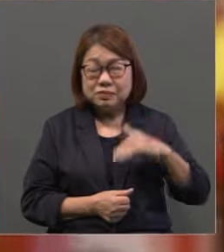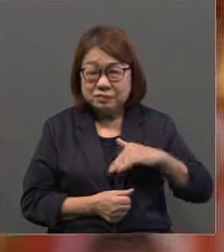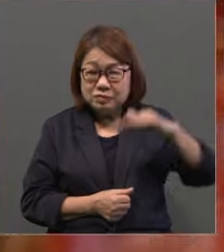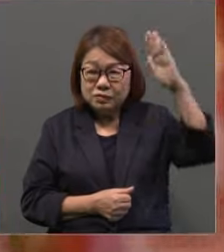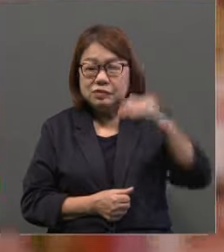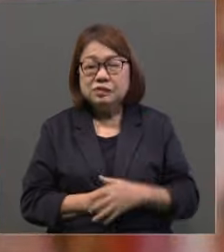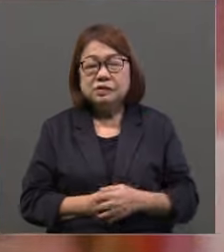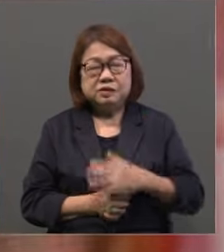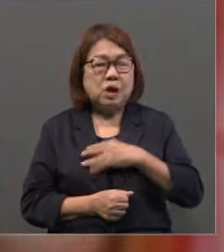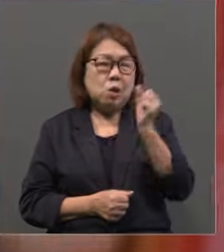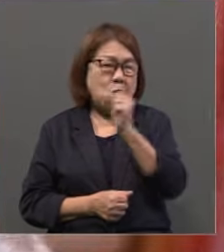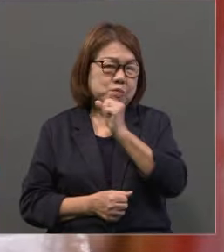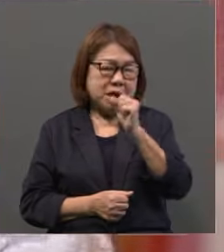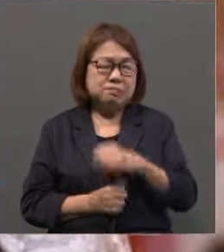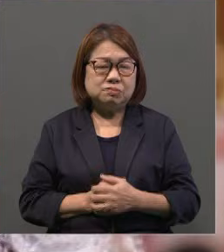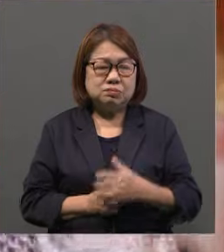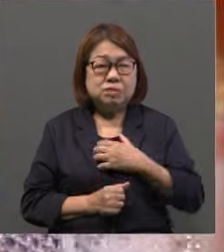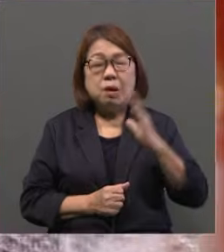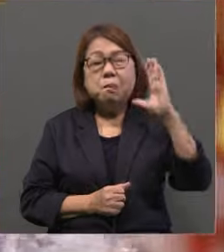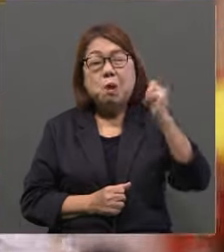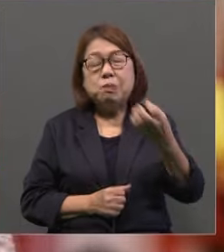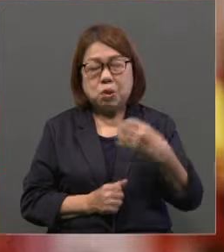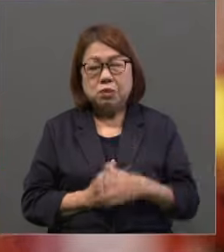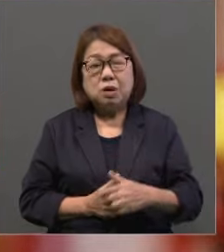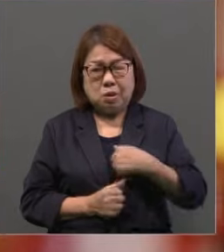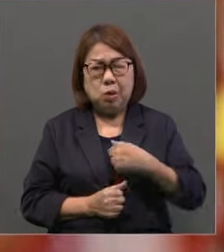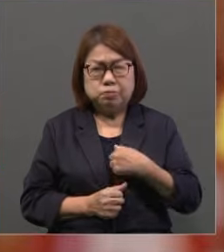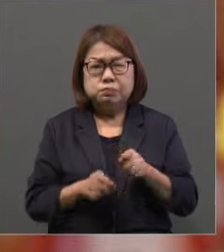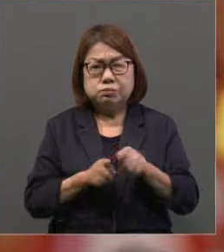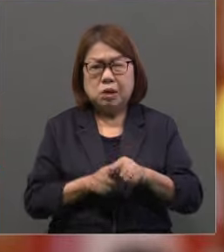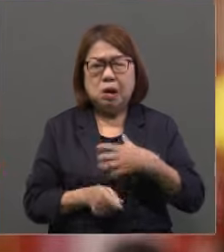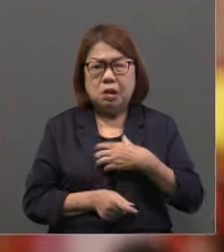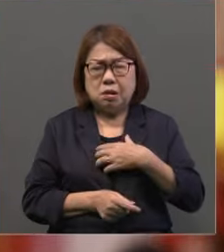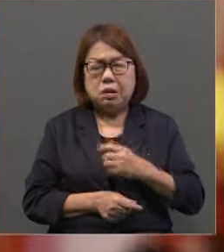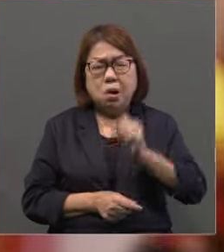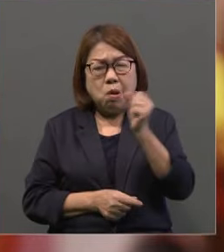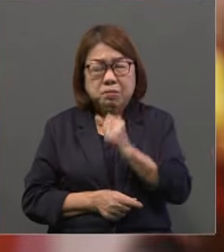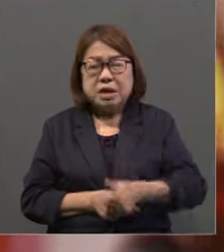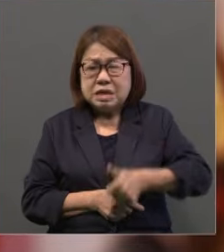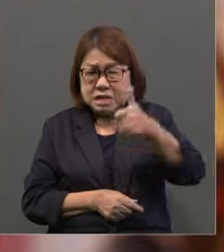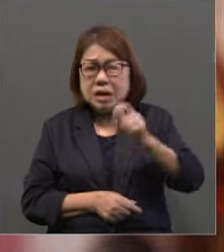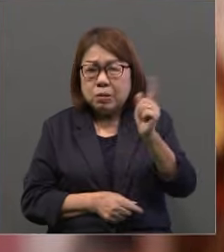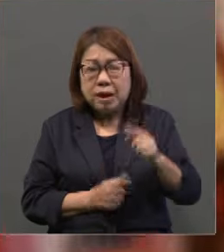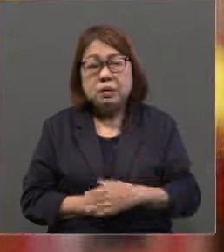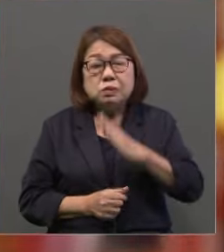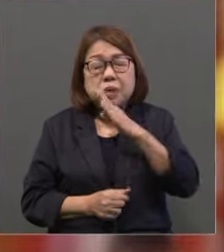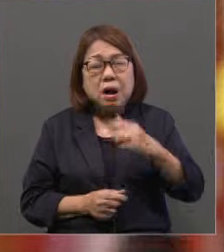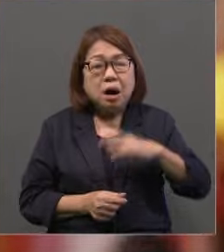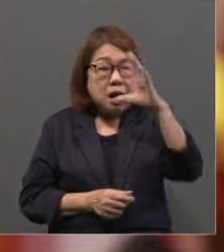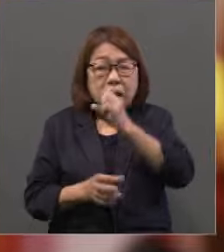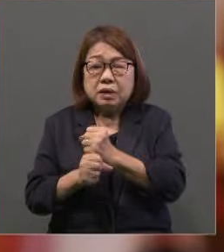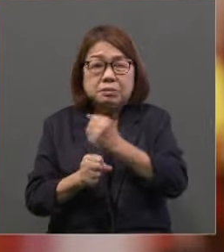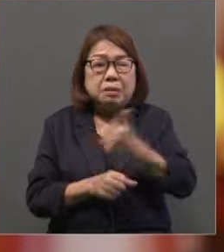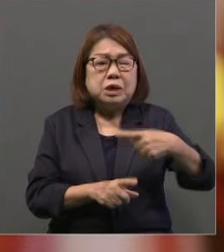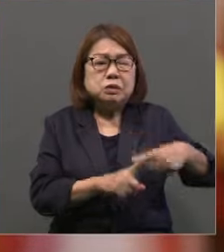าผมอาจจะได้เป็นนักร้องครับเพราะว่าพ่อก็อยากให้เป็นผมก็อยากเป็นด้วยเพราะว่าข้อดีของนักร้องคือถ้าเกิดว่าเราไปทำงานอื่นเราก็จะได้เงิน